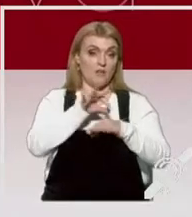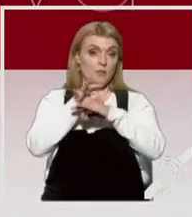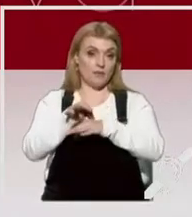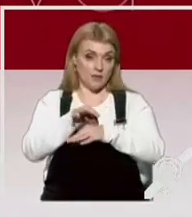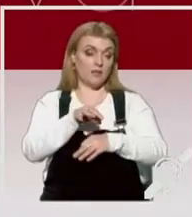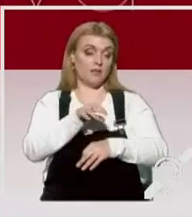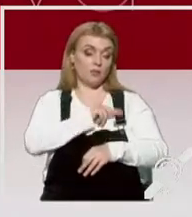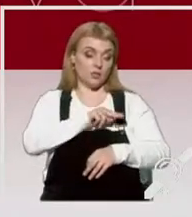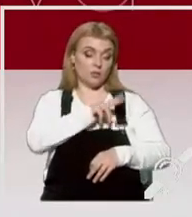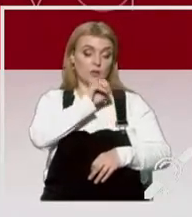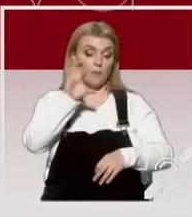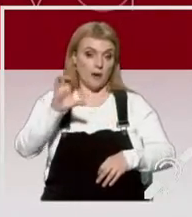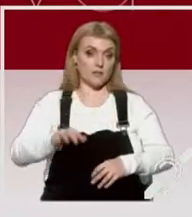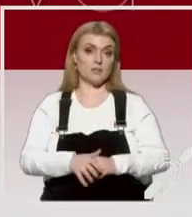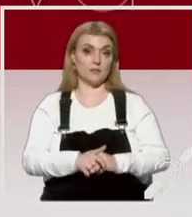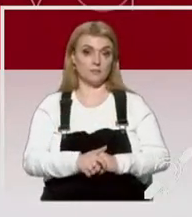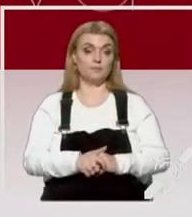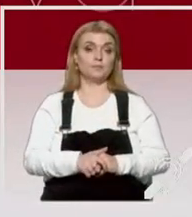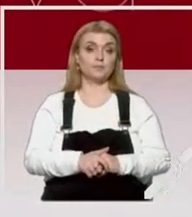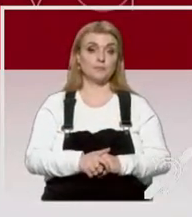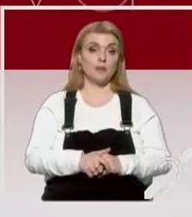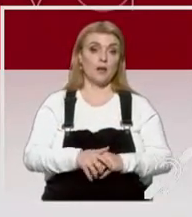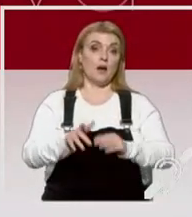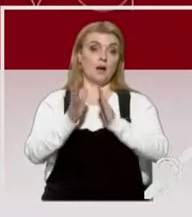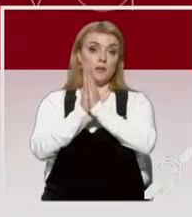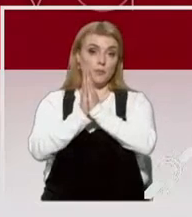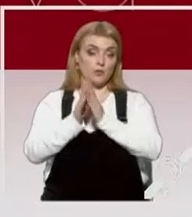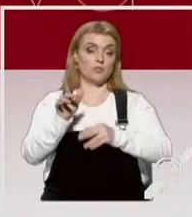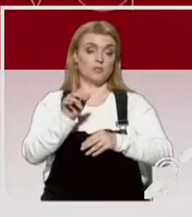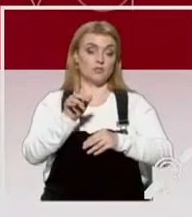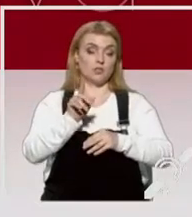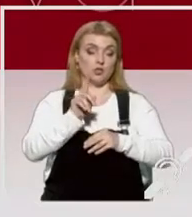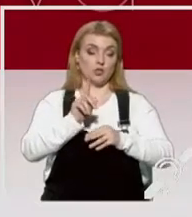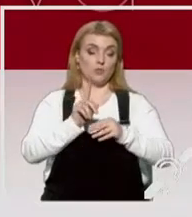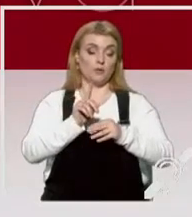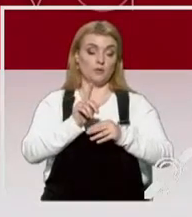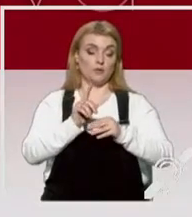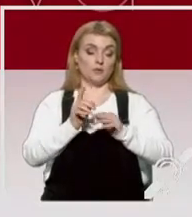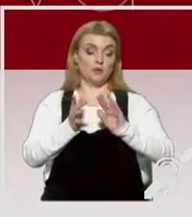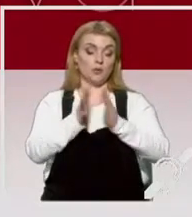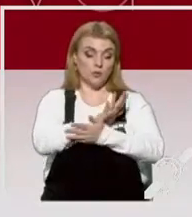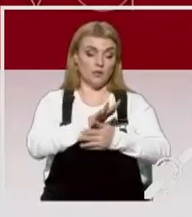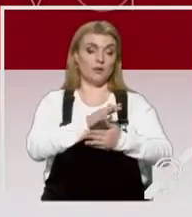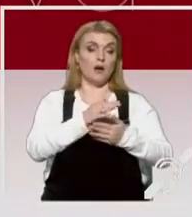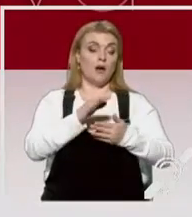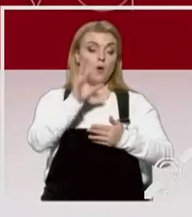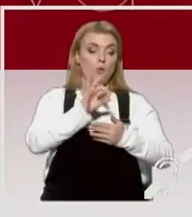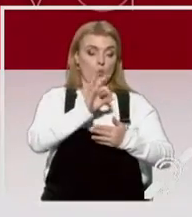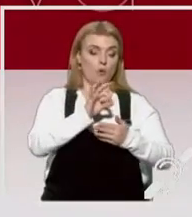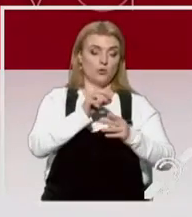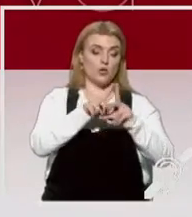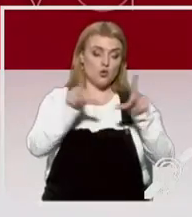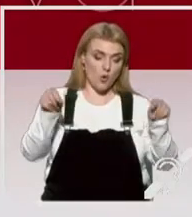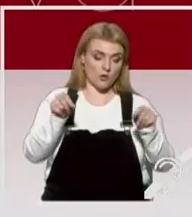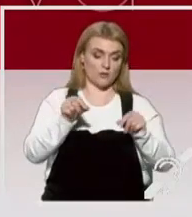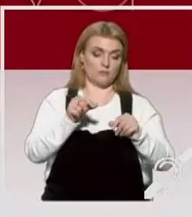mai multor șefi de direcții pe problema grupelor cu program prelungit și asistenților personali. Vă avertizăm că urmează imagini ce